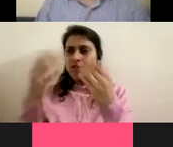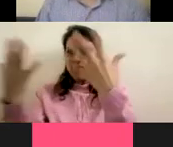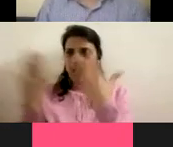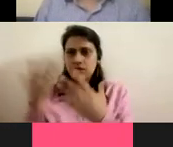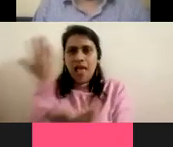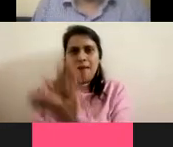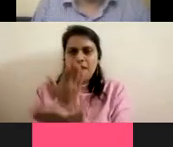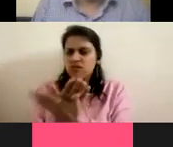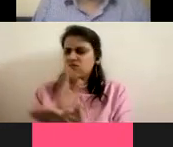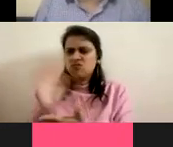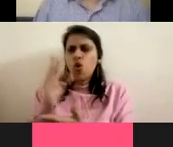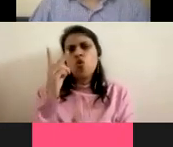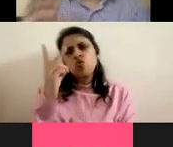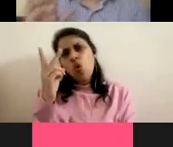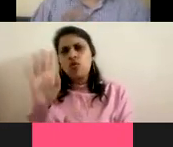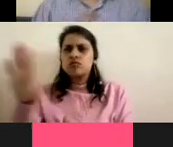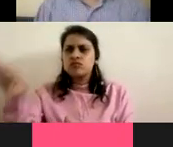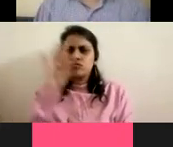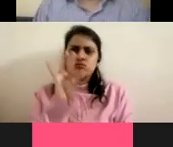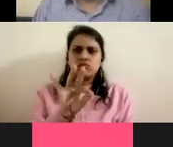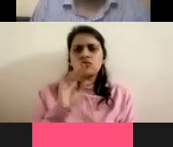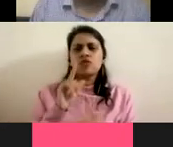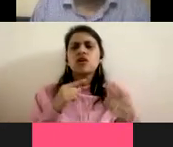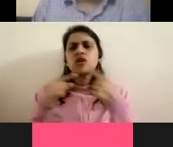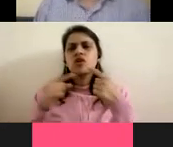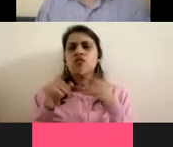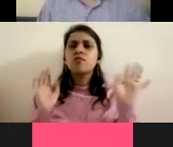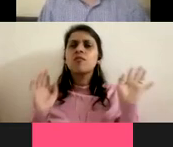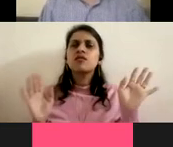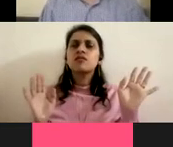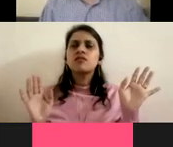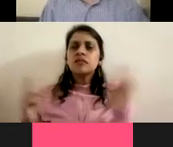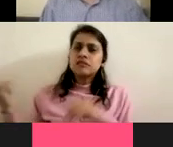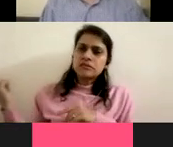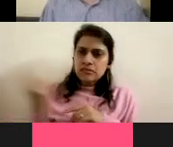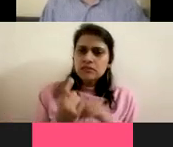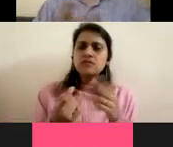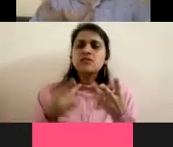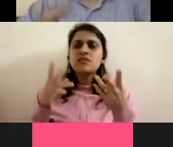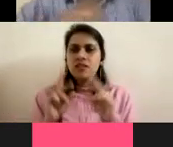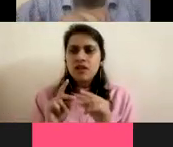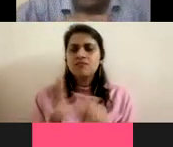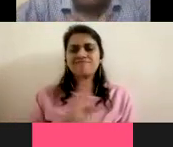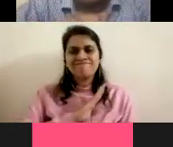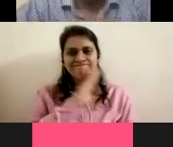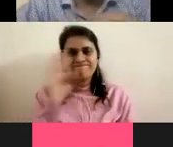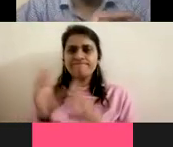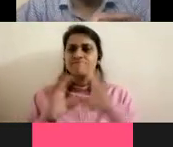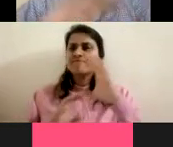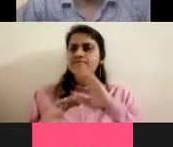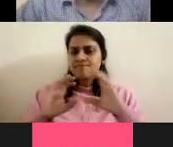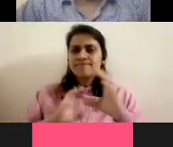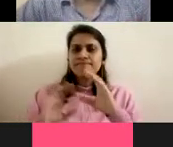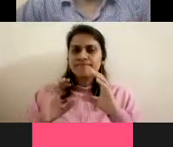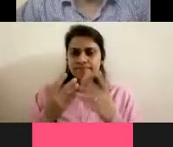सकता हूँ 2 ही को कर सकता हूँ तो उस तरह के अप्रोचेस उनको सब नीड टू बी रिविजिटेड by the organization these are good practices to revisit it